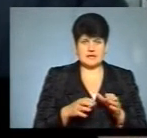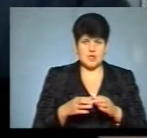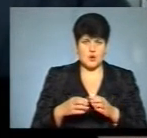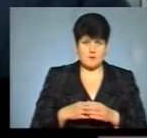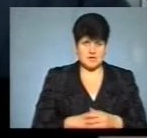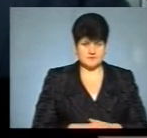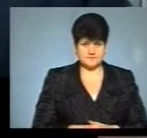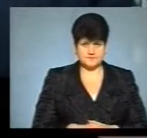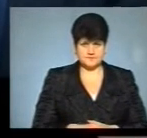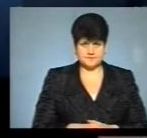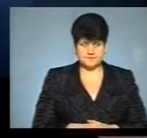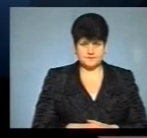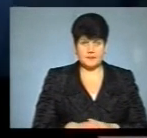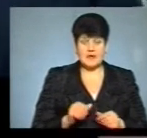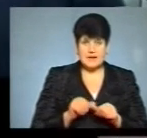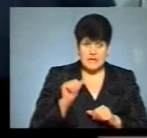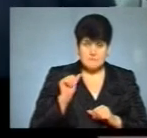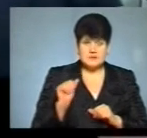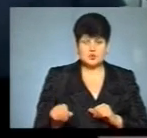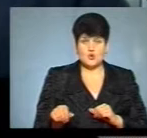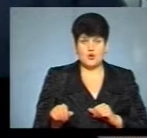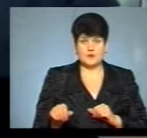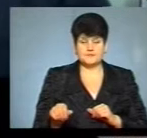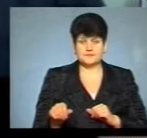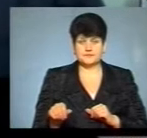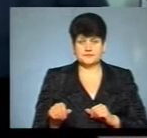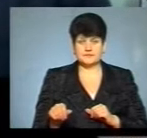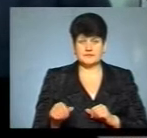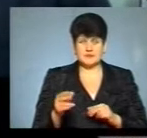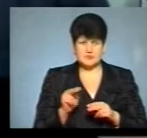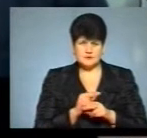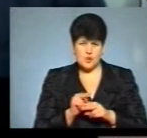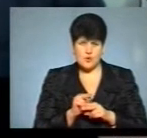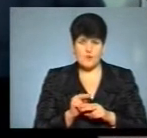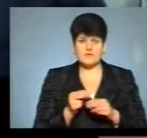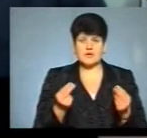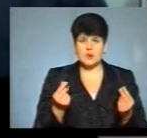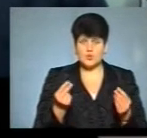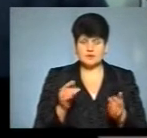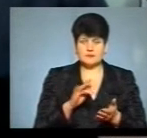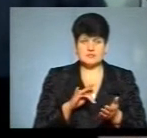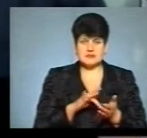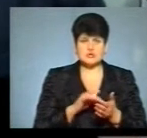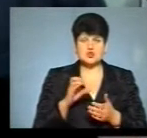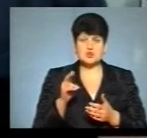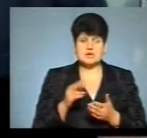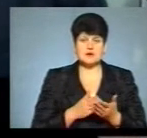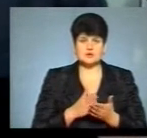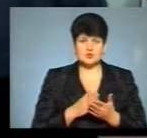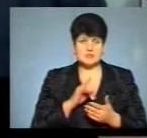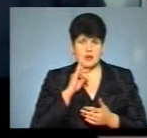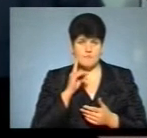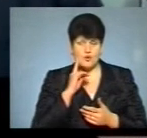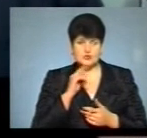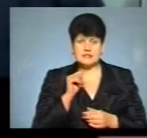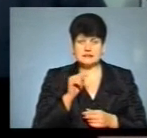громад. Крім цього, значить, десь скориговані кошти по центру соціальних служб для молоді, для